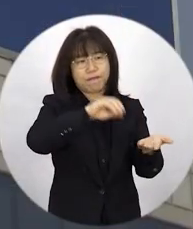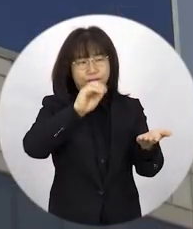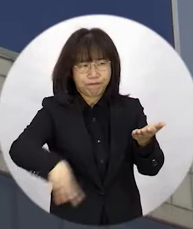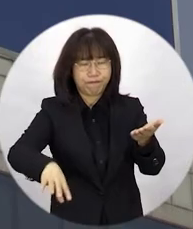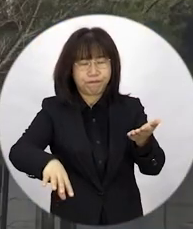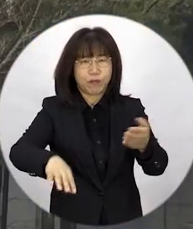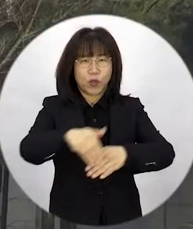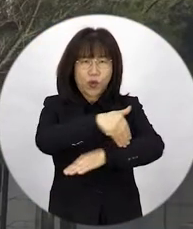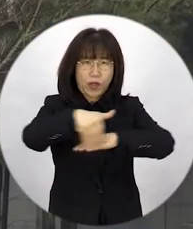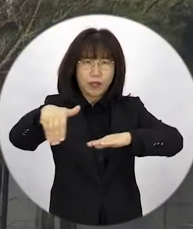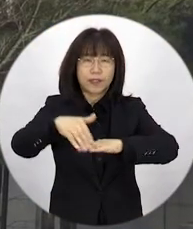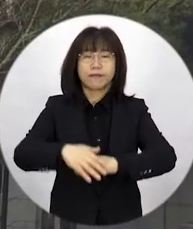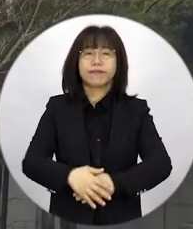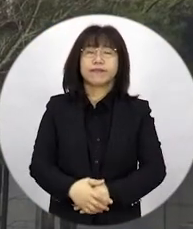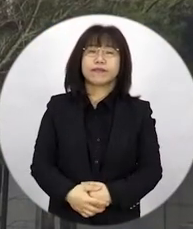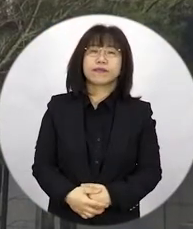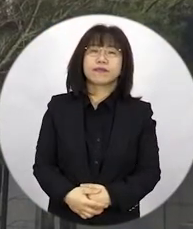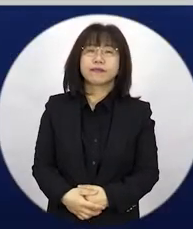취할 예정입니다.